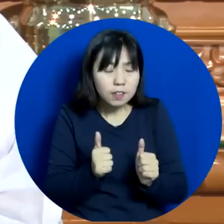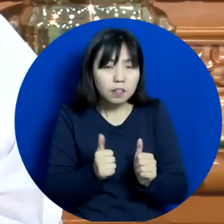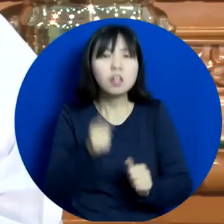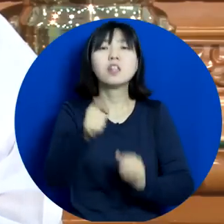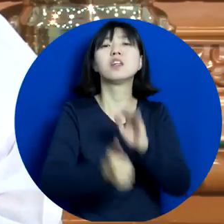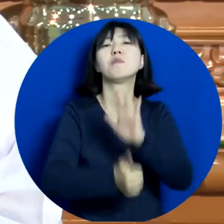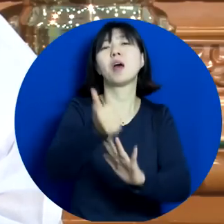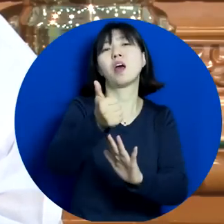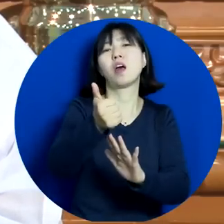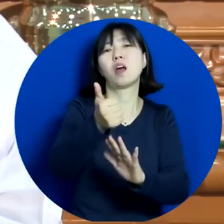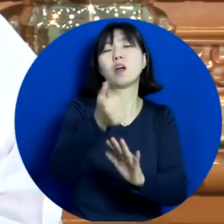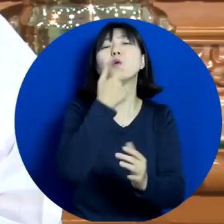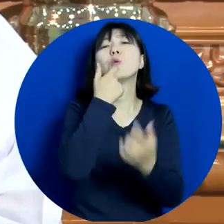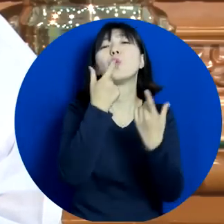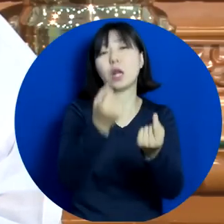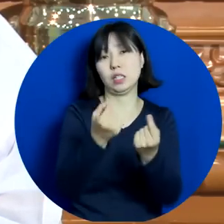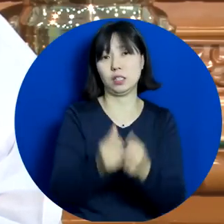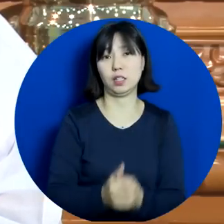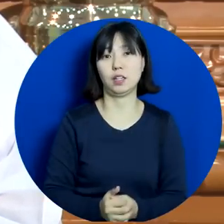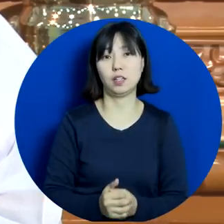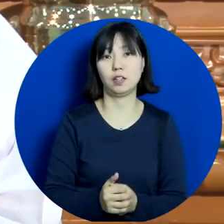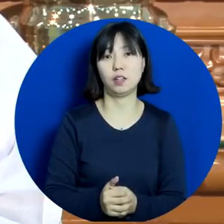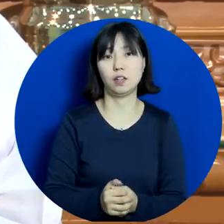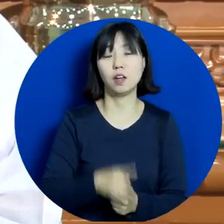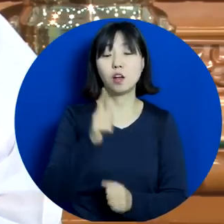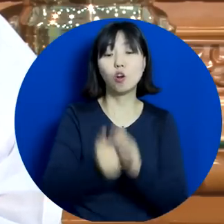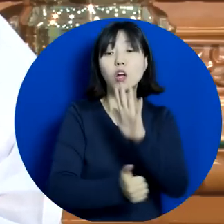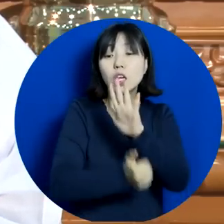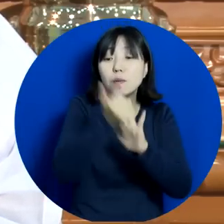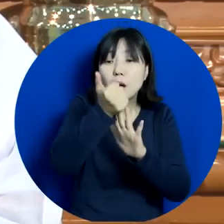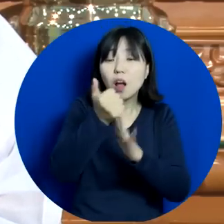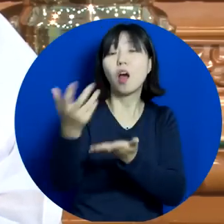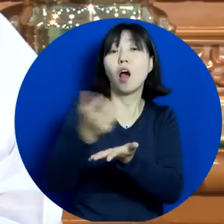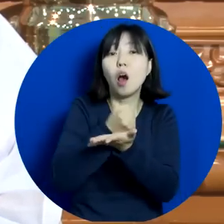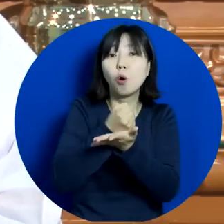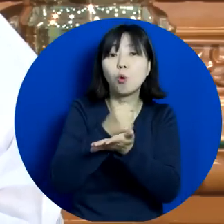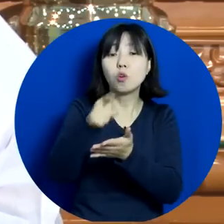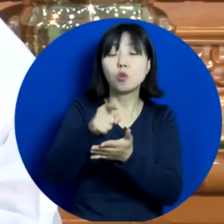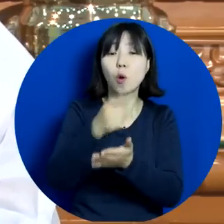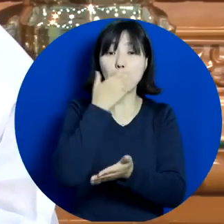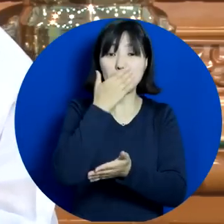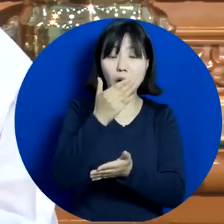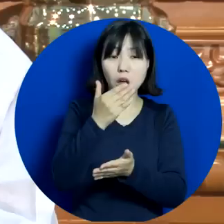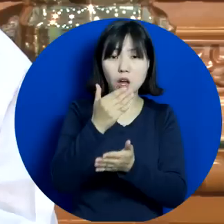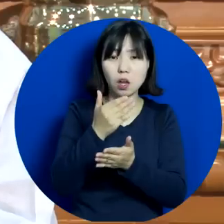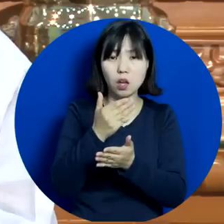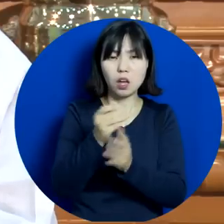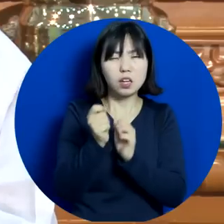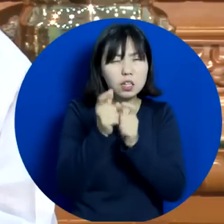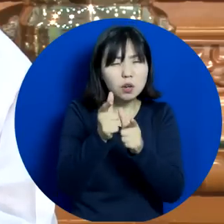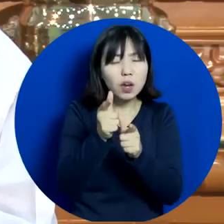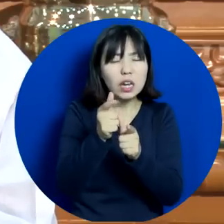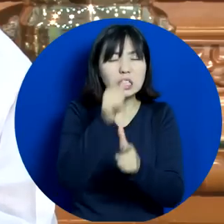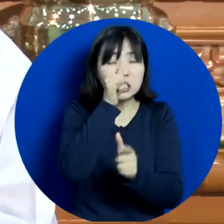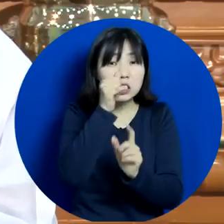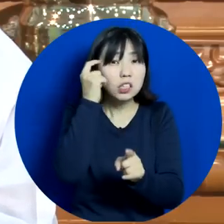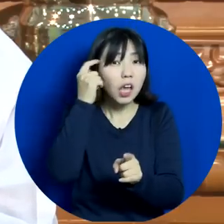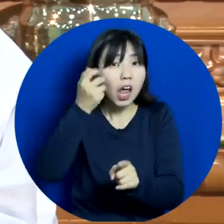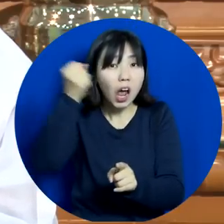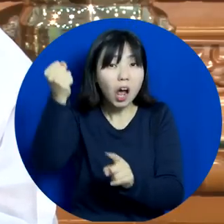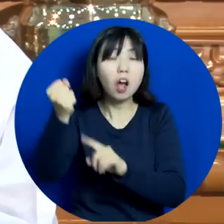그런 가능성을 열어놓으면 우리 인생은 이 생에 안 되면 다음 생에